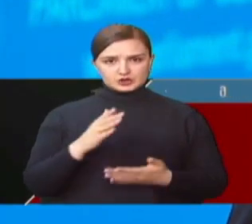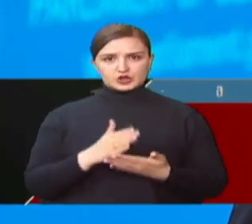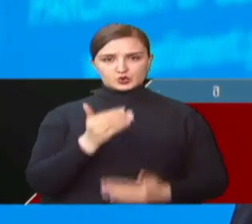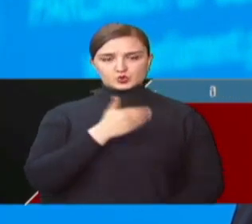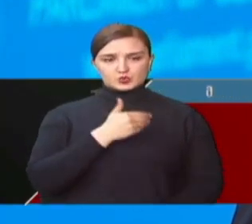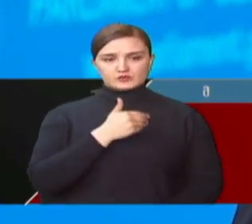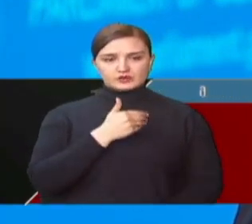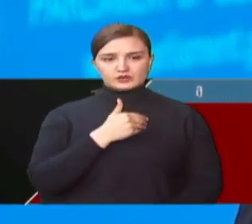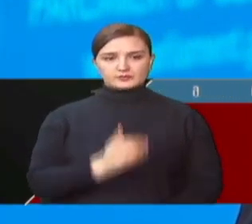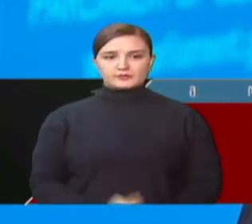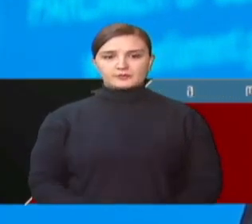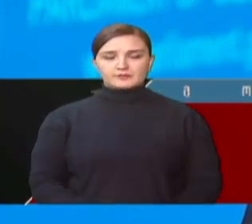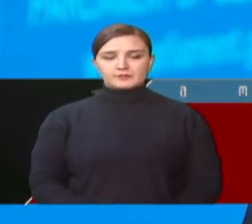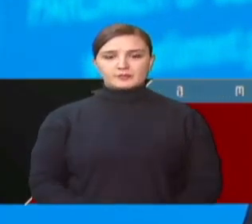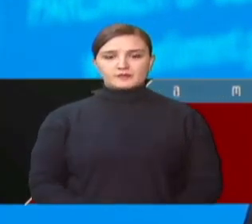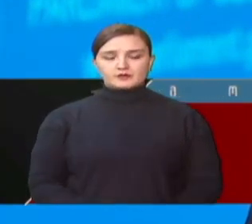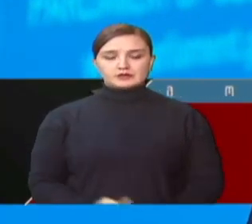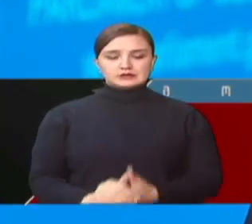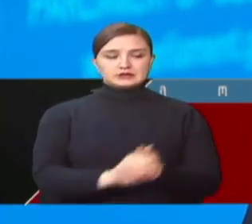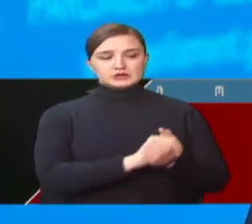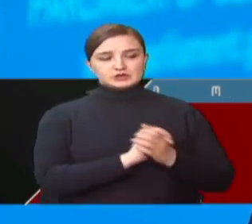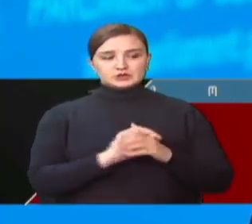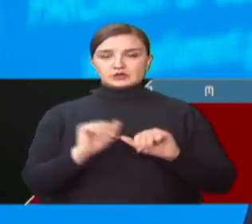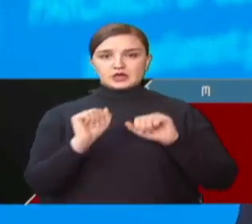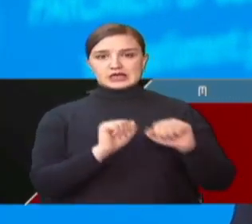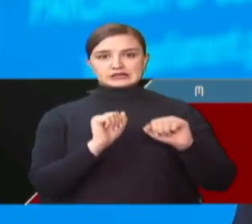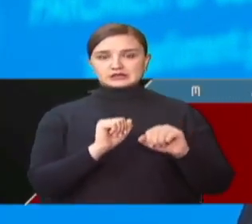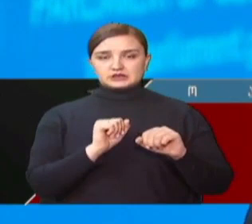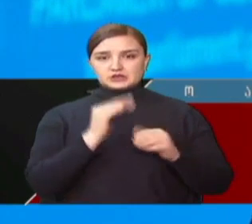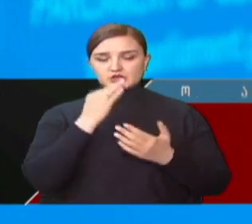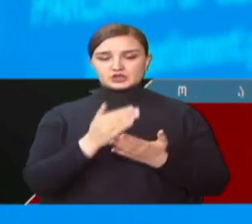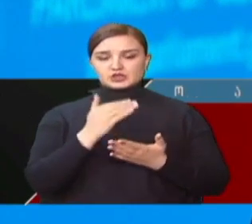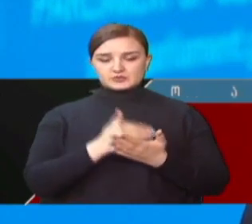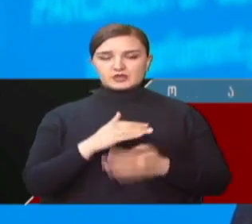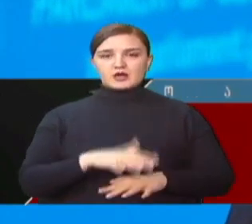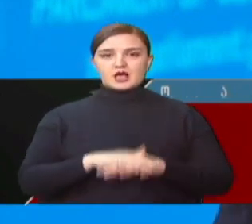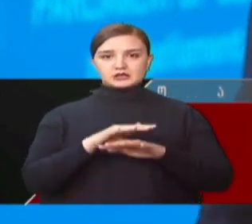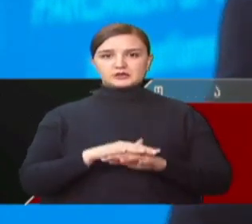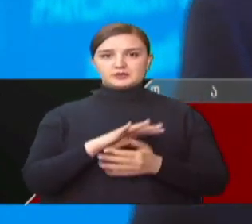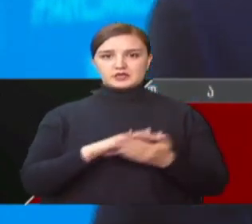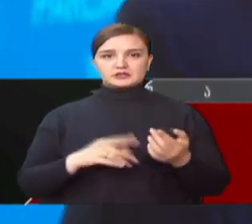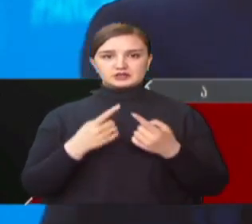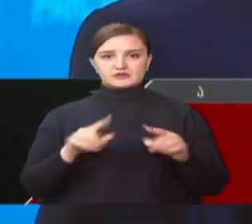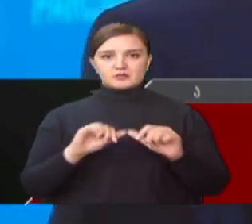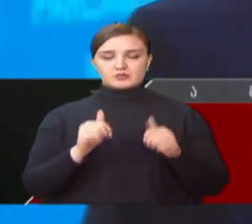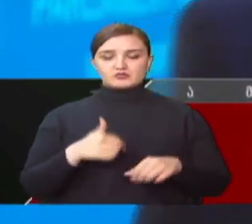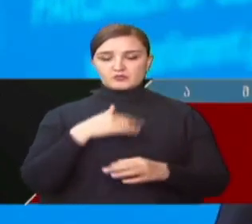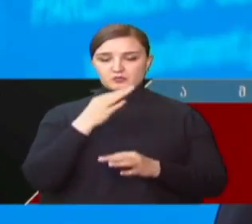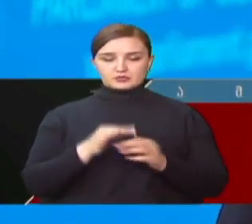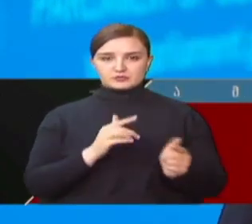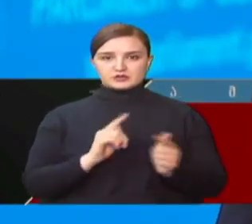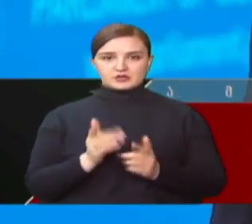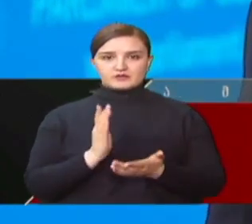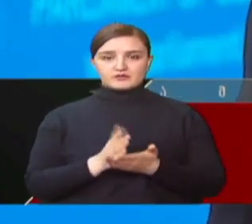რომ ამ სოლიდარობის აქციის შემდეგ გაგრძელდეს აქციების სხვა ფორმით, ჩვენ ამ პასუხისმგებლობის ასახებად ვზადავართ.